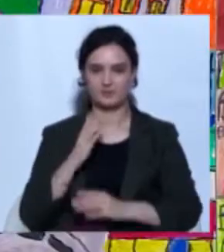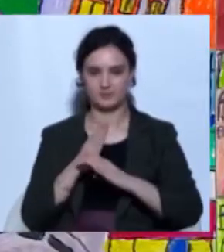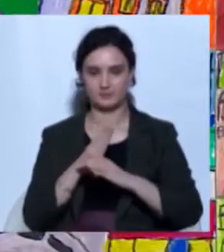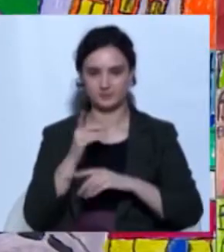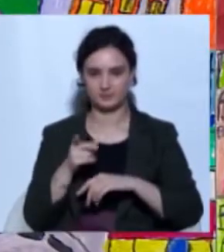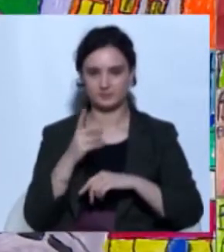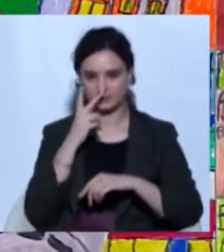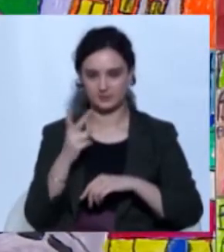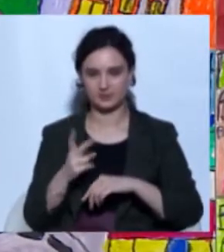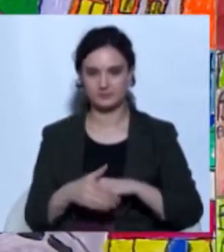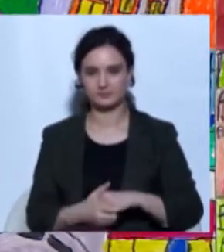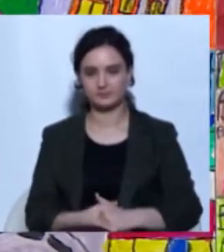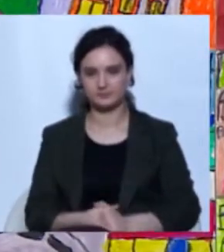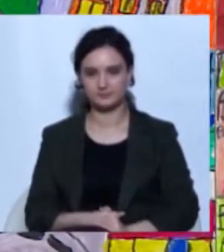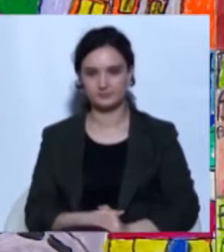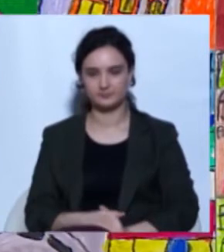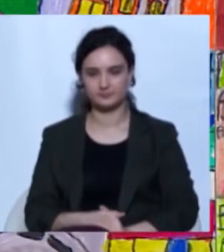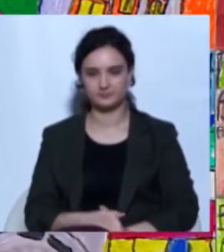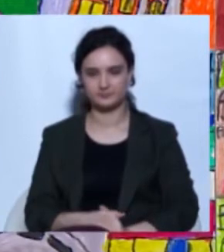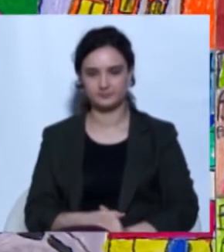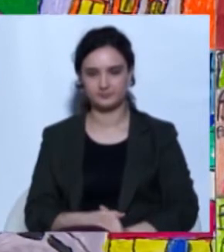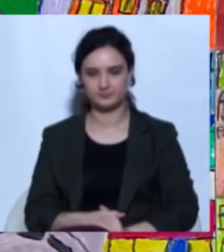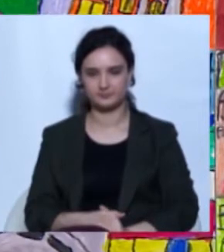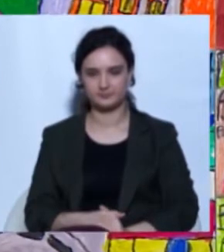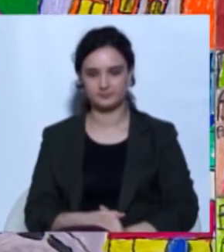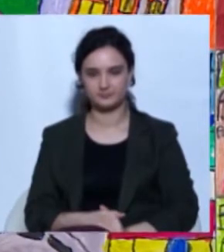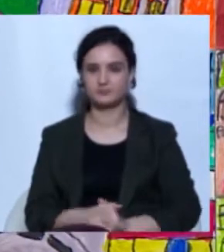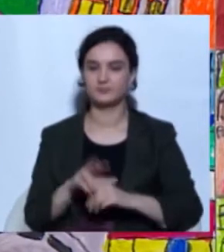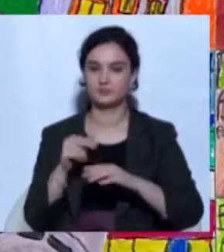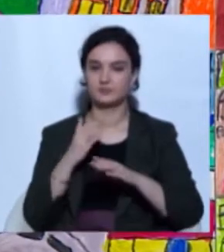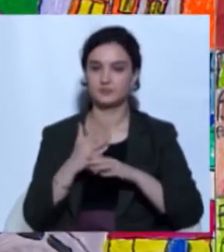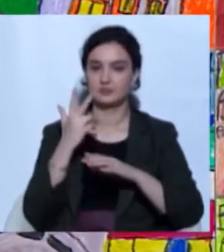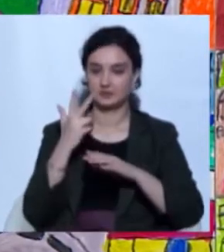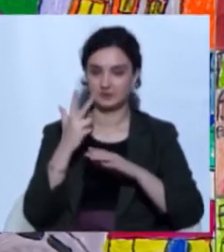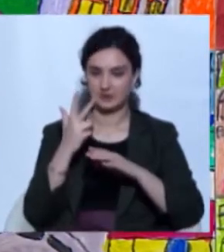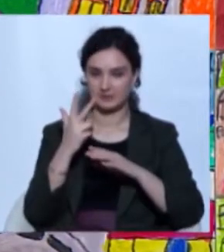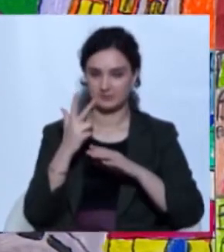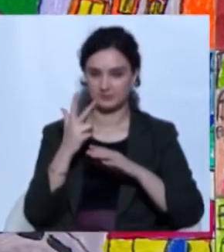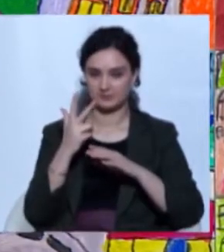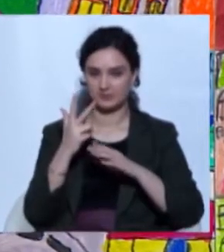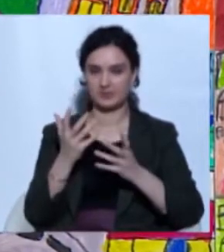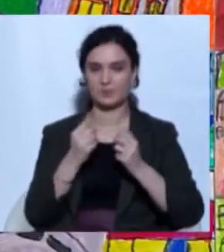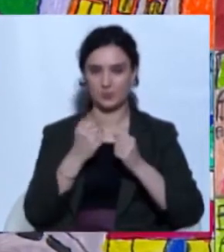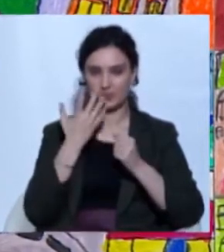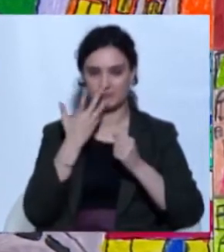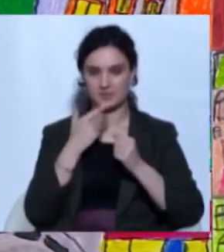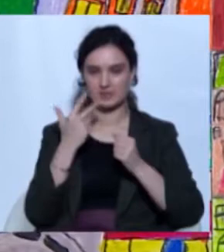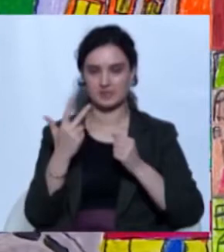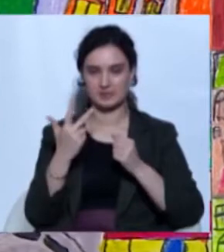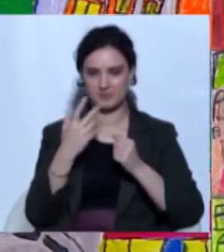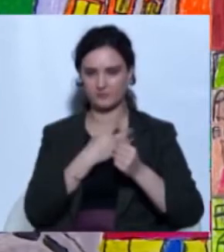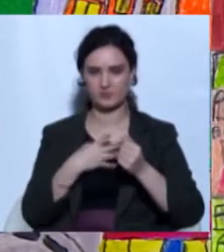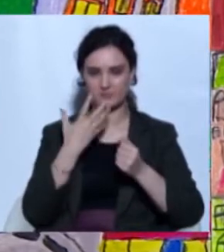ფერი, ნახეთ. და გვაქვს სამი შედგენილი ფერი, ესე იგი სამი ძირითადი